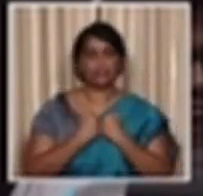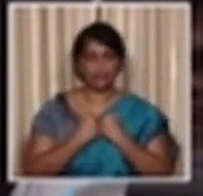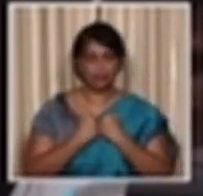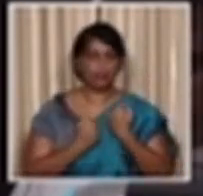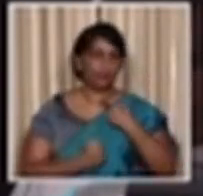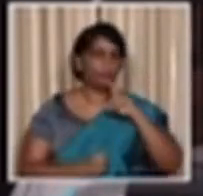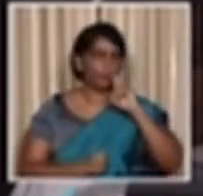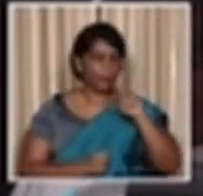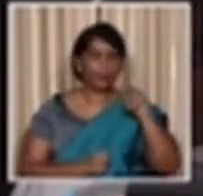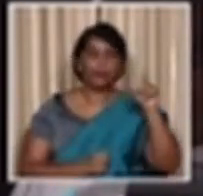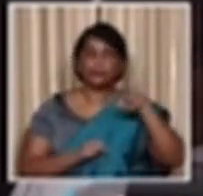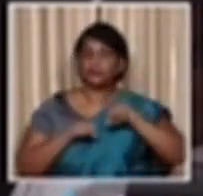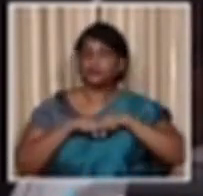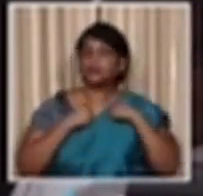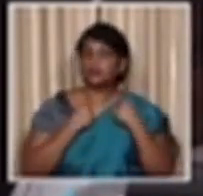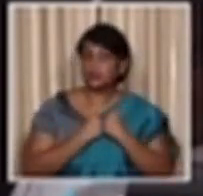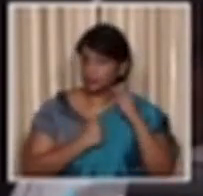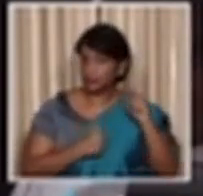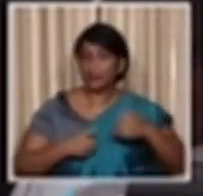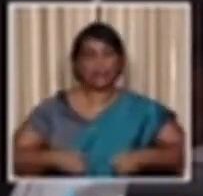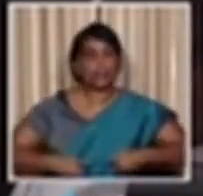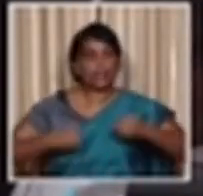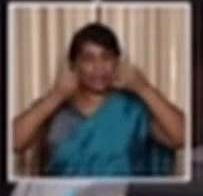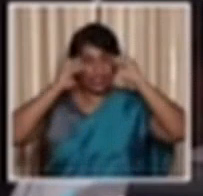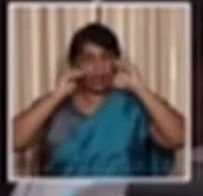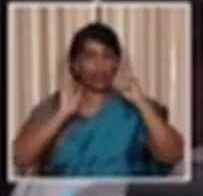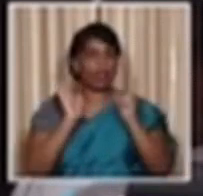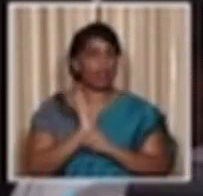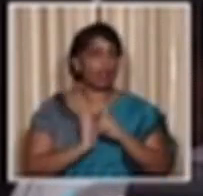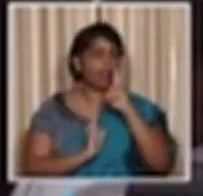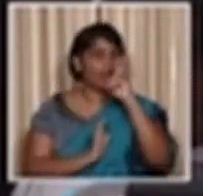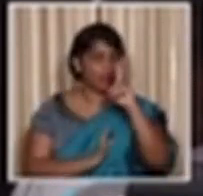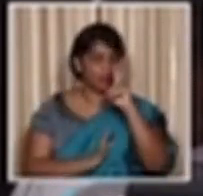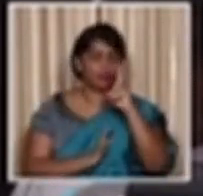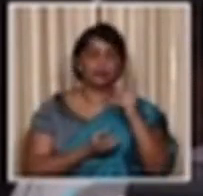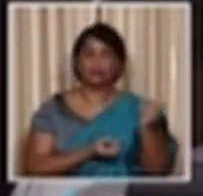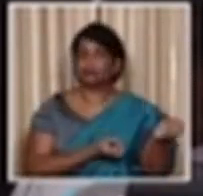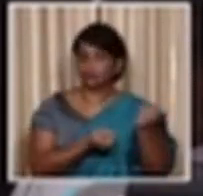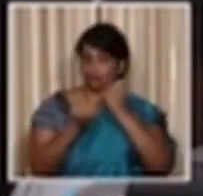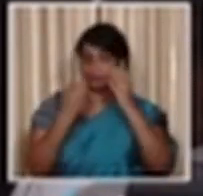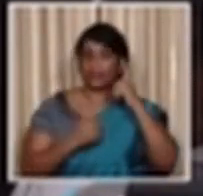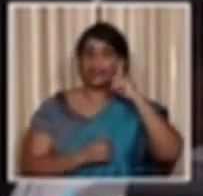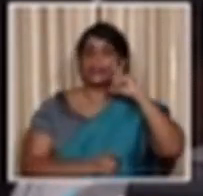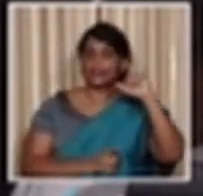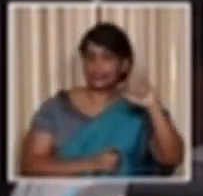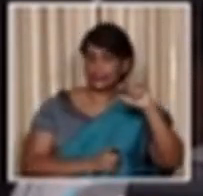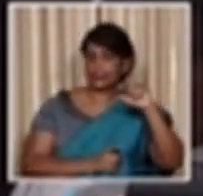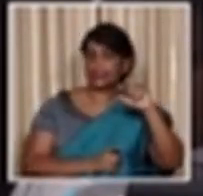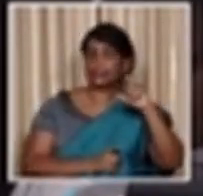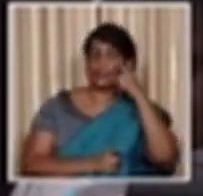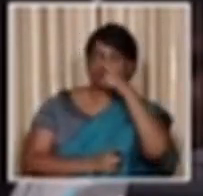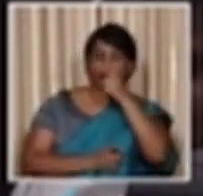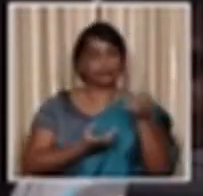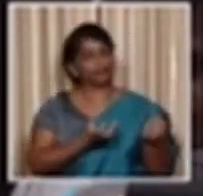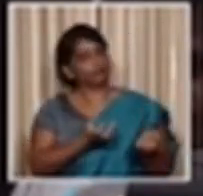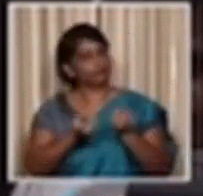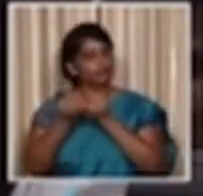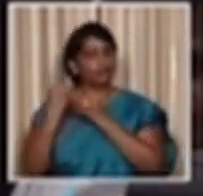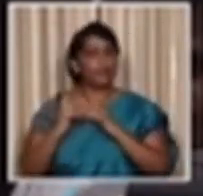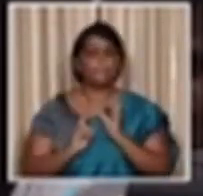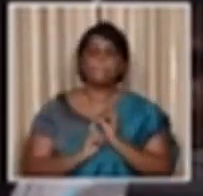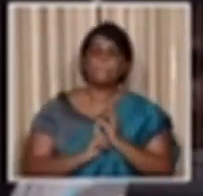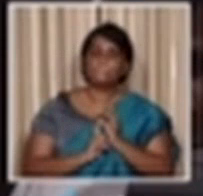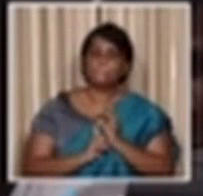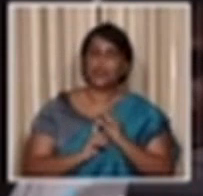වුණේ. ඒ සමාගම රිලවුන් ලක්ෂයක් රට යවන්න, ඒ කියන්නේ චීන රජ්‍යයට රටට ගෙනියන්නත්,